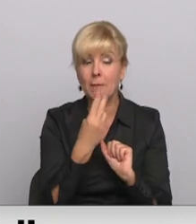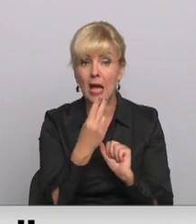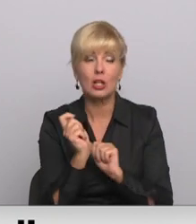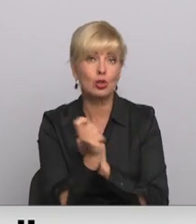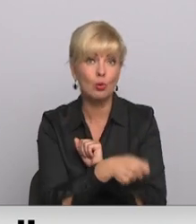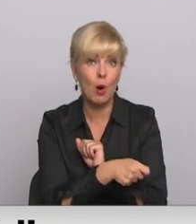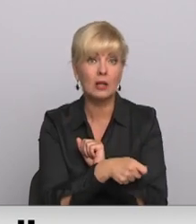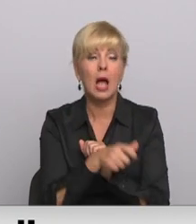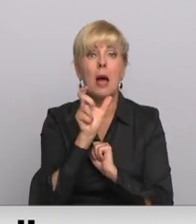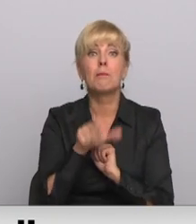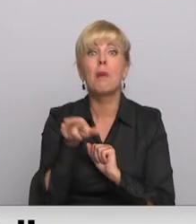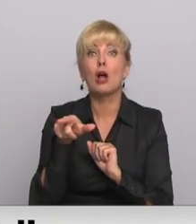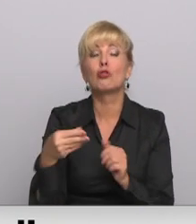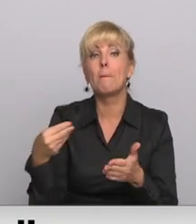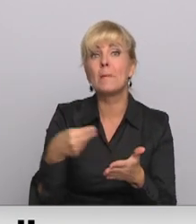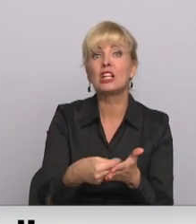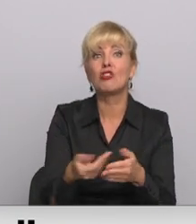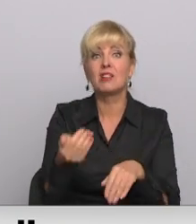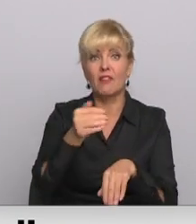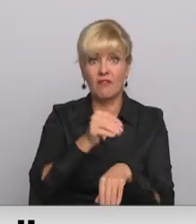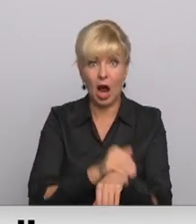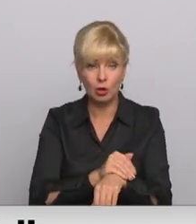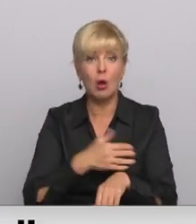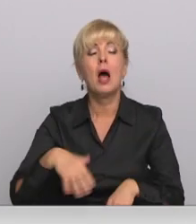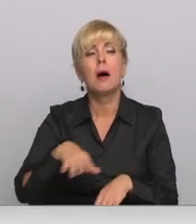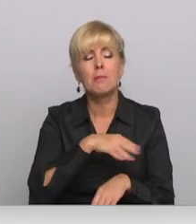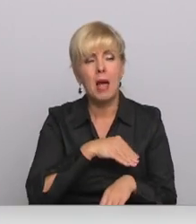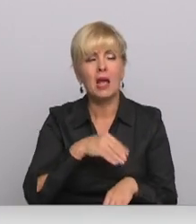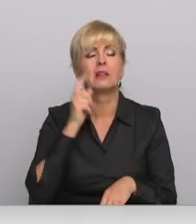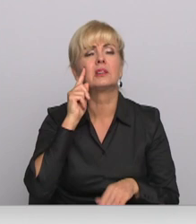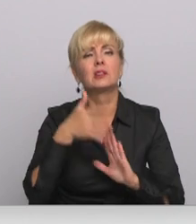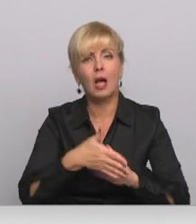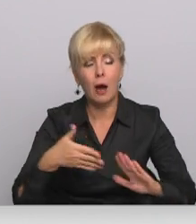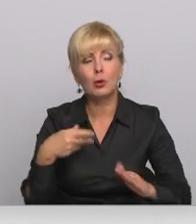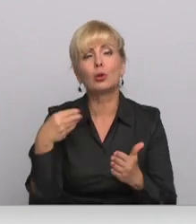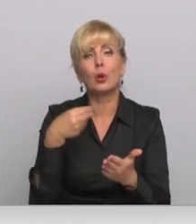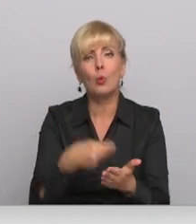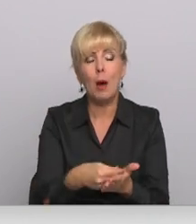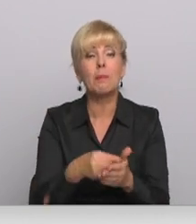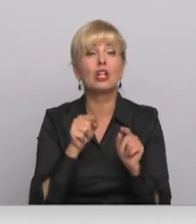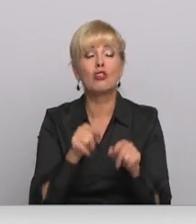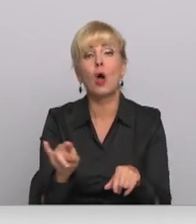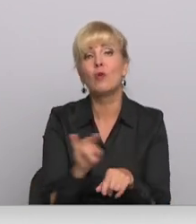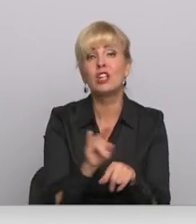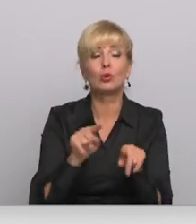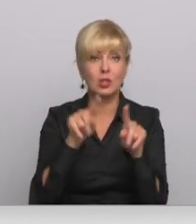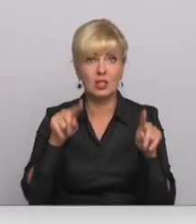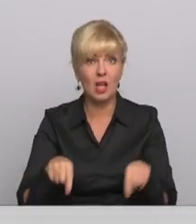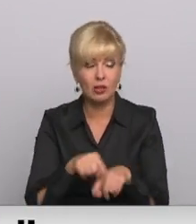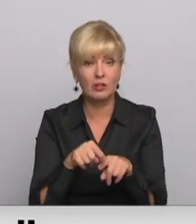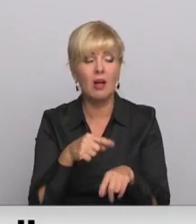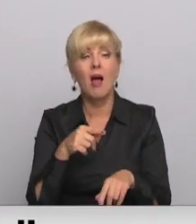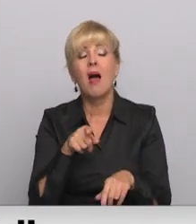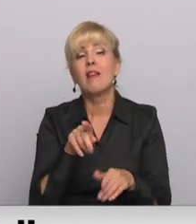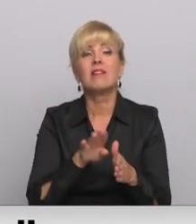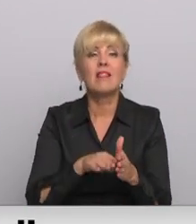par pašu pirkšanas faktu. Mēs visi saprotam, ka iegādājoties tādu certifikātu, droši vien neviens to nedara